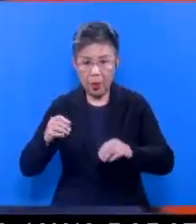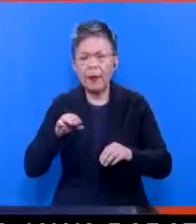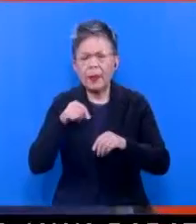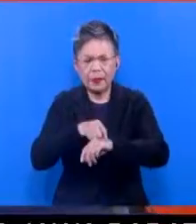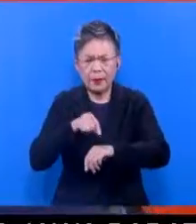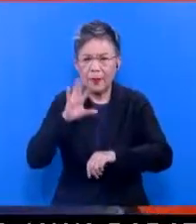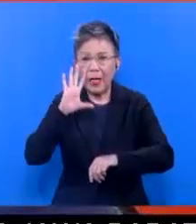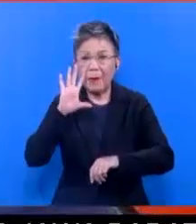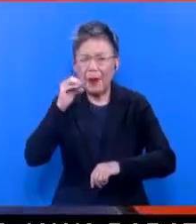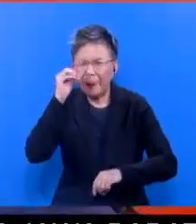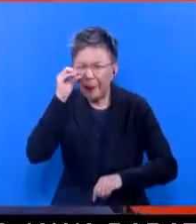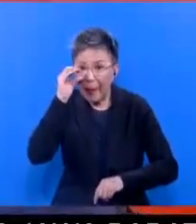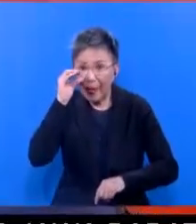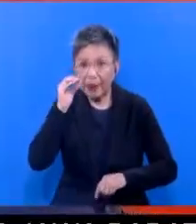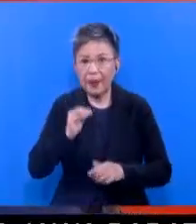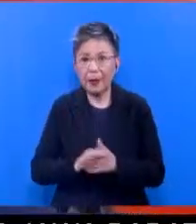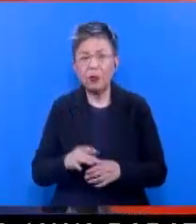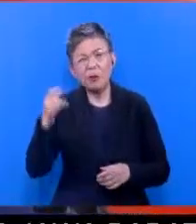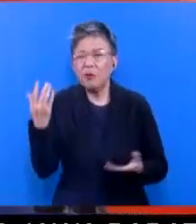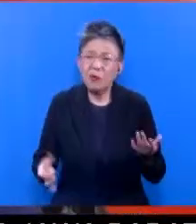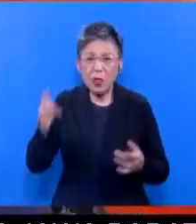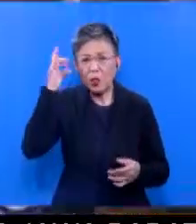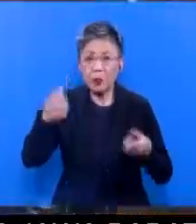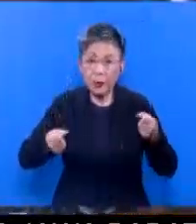mungkin diakibatkan sopirnya mengantuk.